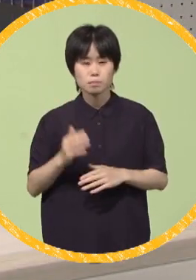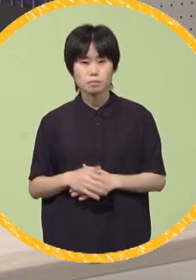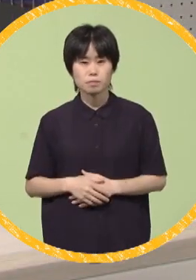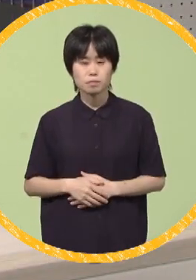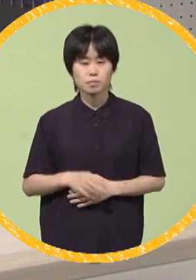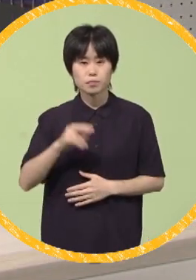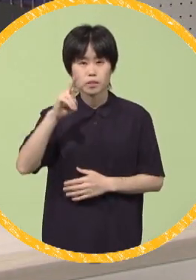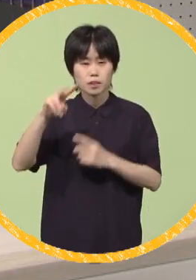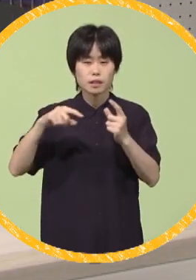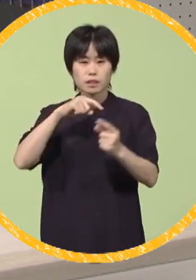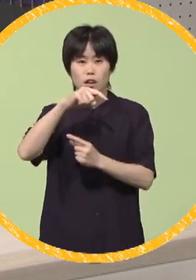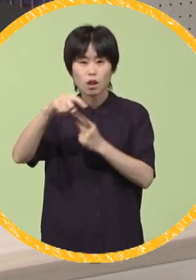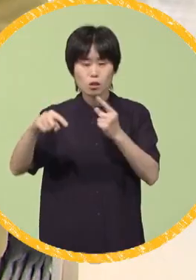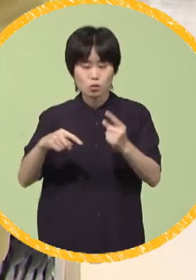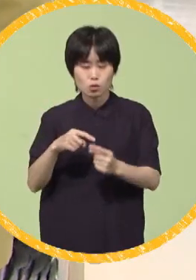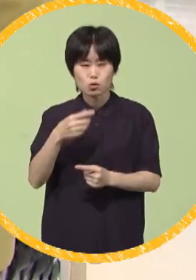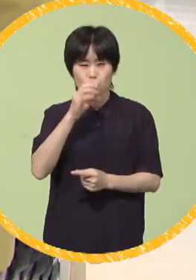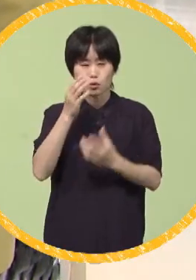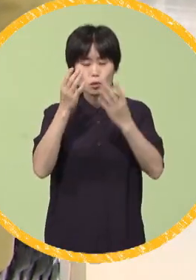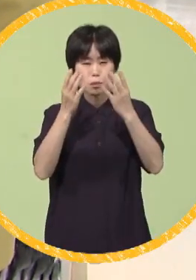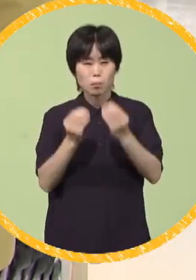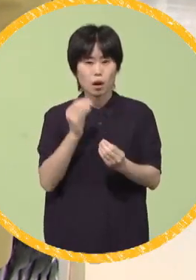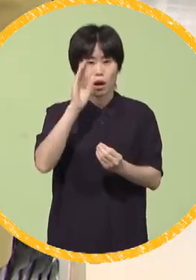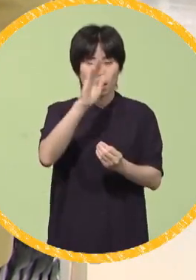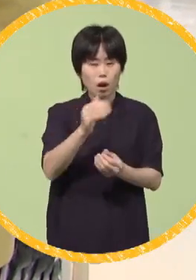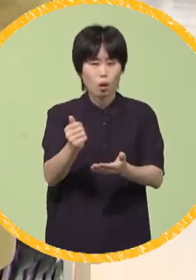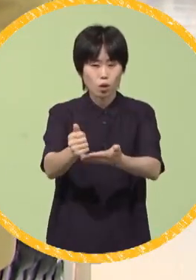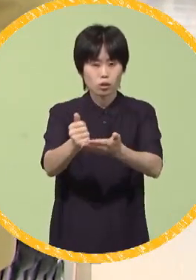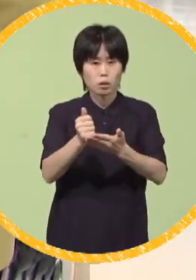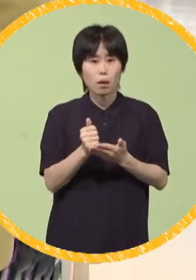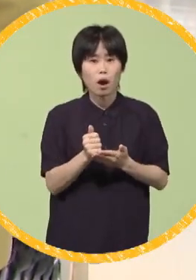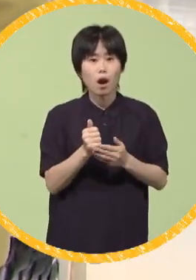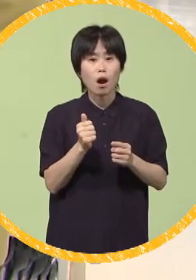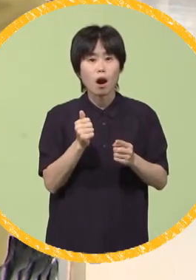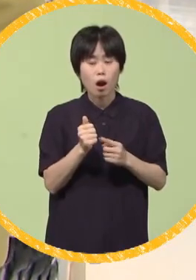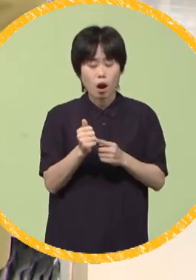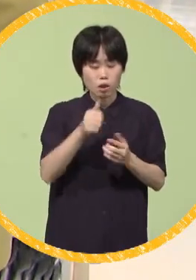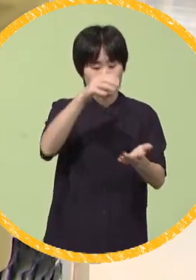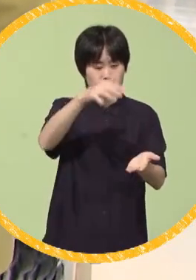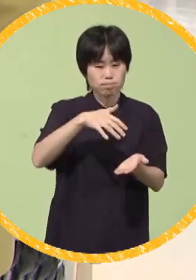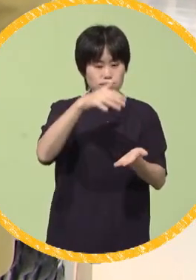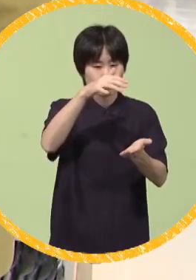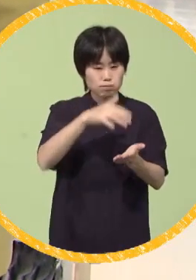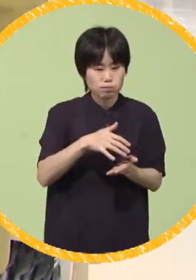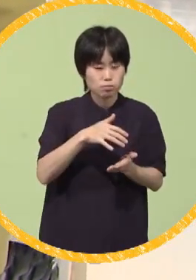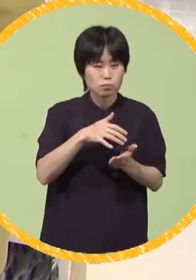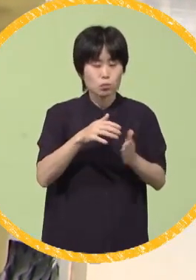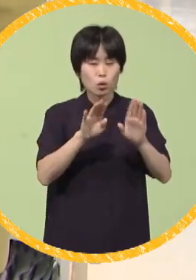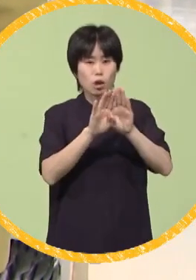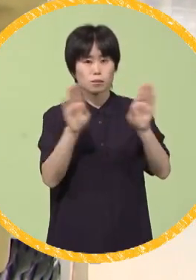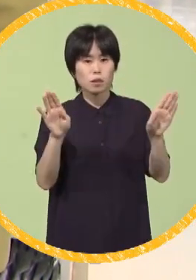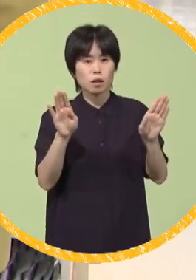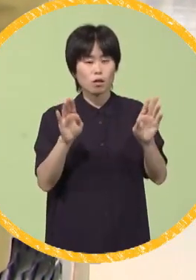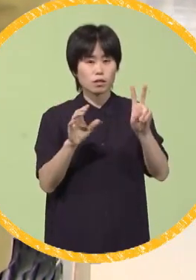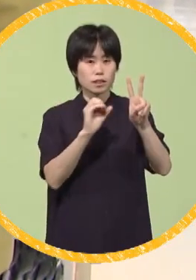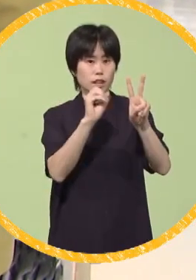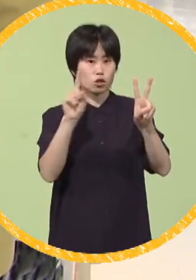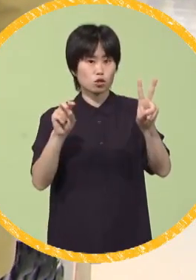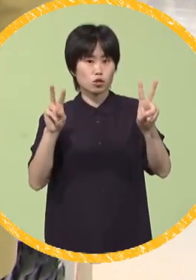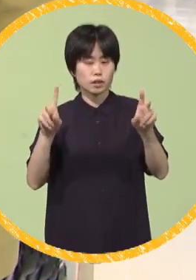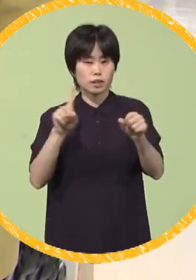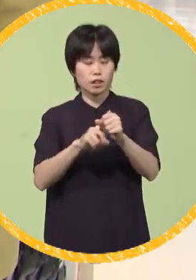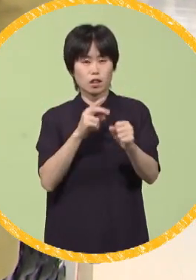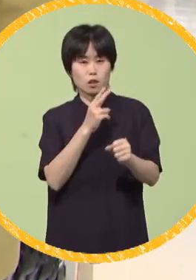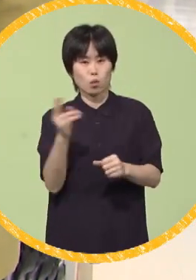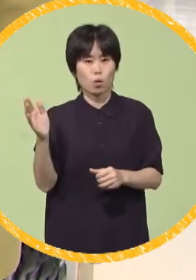リサイクル、お客様から使用済みのペットボトルを回収させていただいてリサイクルするというのが2012年度ぐらいから